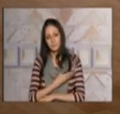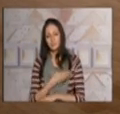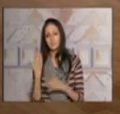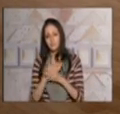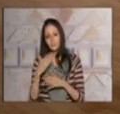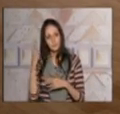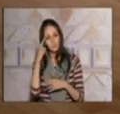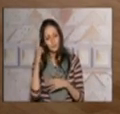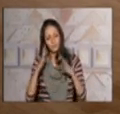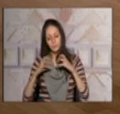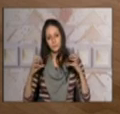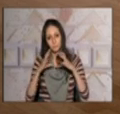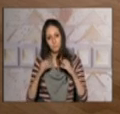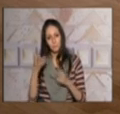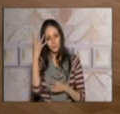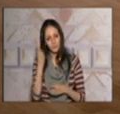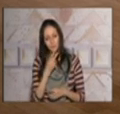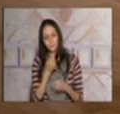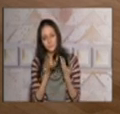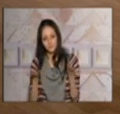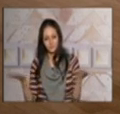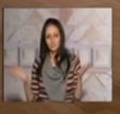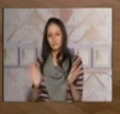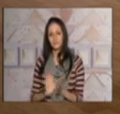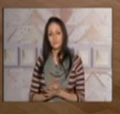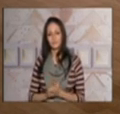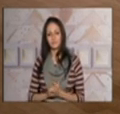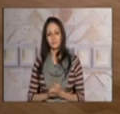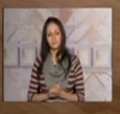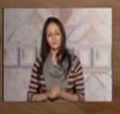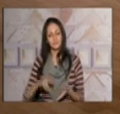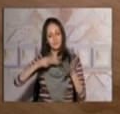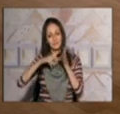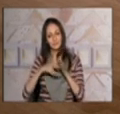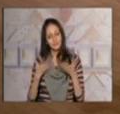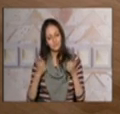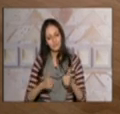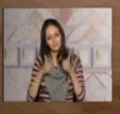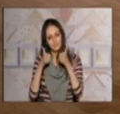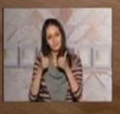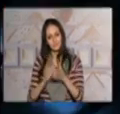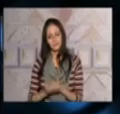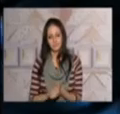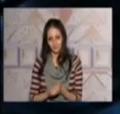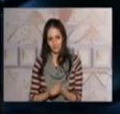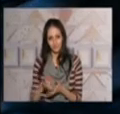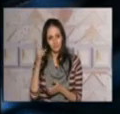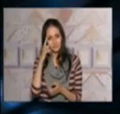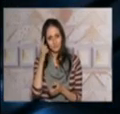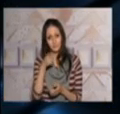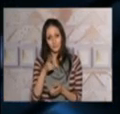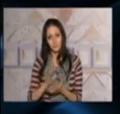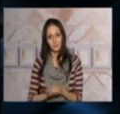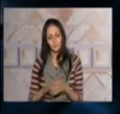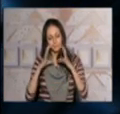تفاصيل الخبر. مساء الخير يا دكتور. أهلا وسهلا فندم، مساء النور. إزاي حضرتك؟ الحمد لله تمام. أعرف من حضرتك يا